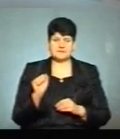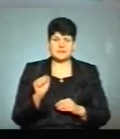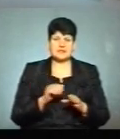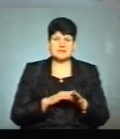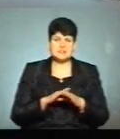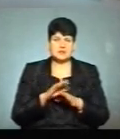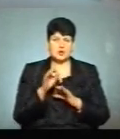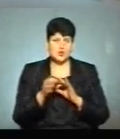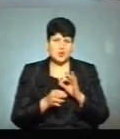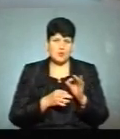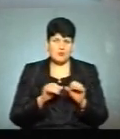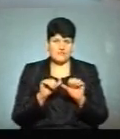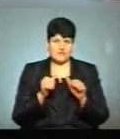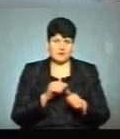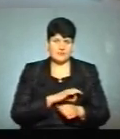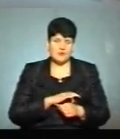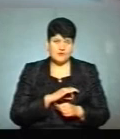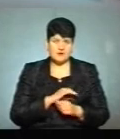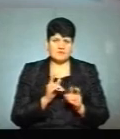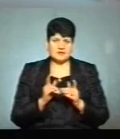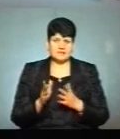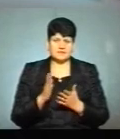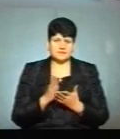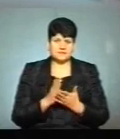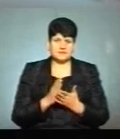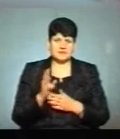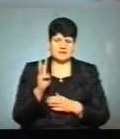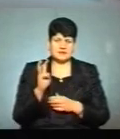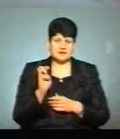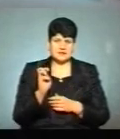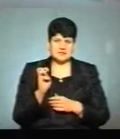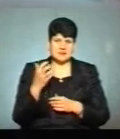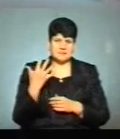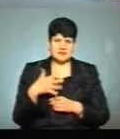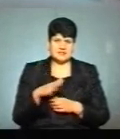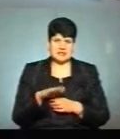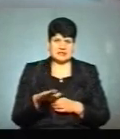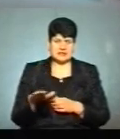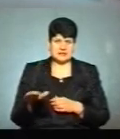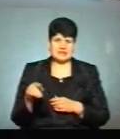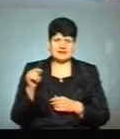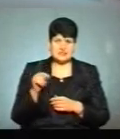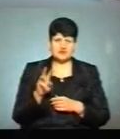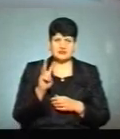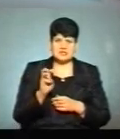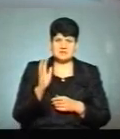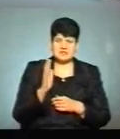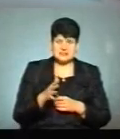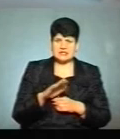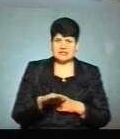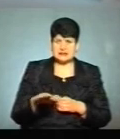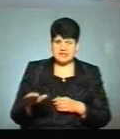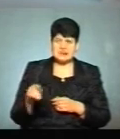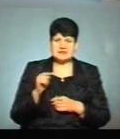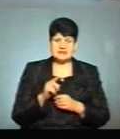цілодобовій формі виховання в інтернатних закладах перебуває 350 дітей. 1350 дітей. І